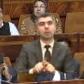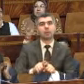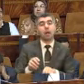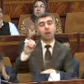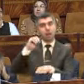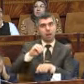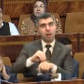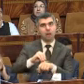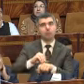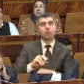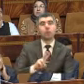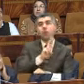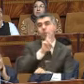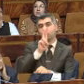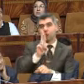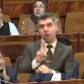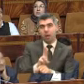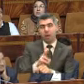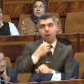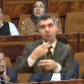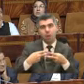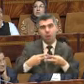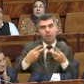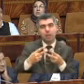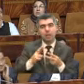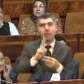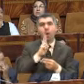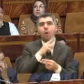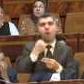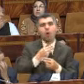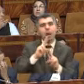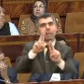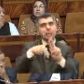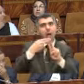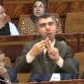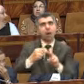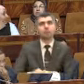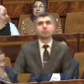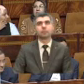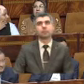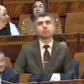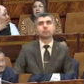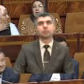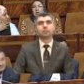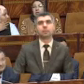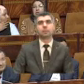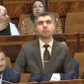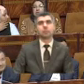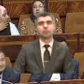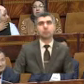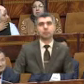غيعاود يتلي يقدم السؤال ديالو، والحكومة تجاوبنا على السؤال. السؤال راه يعني واضح.